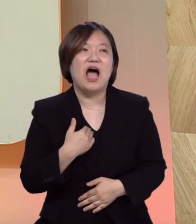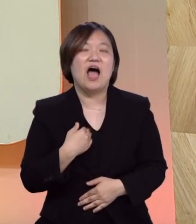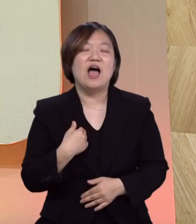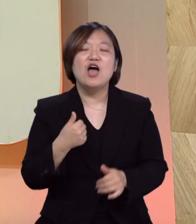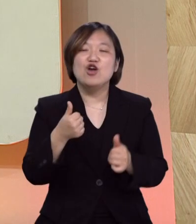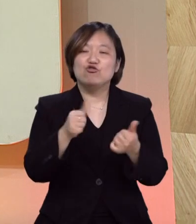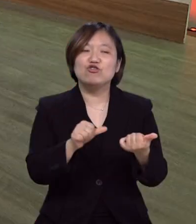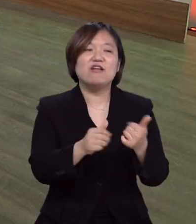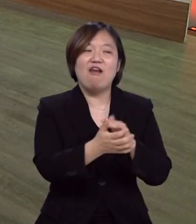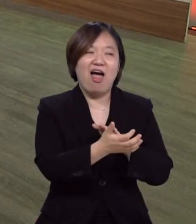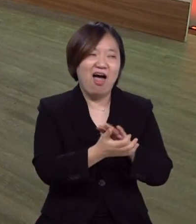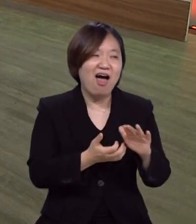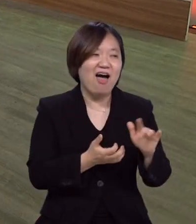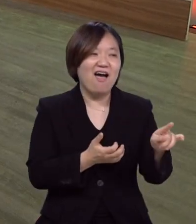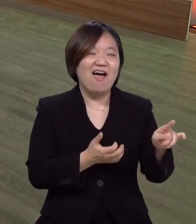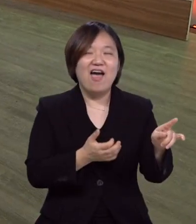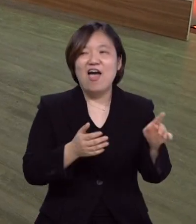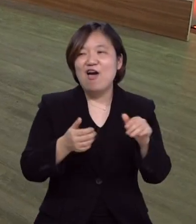죽더라도 부처님께